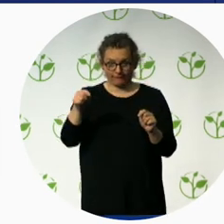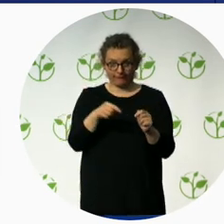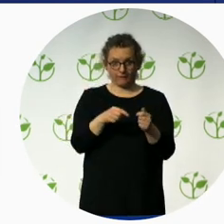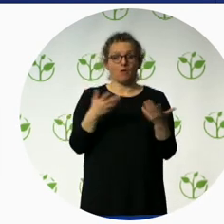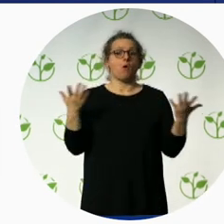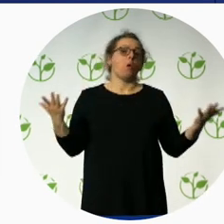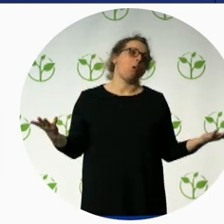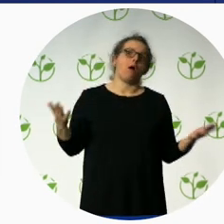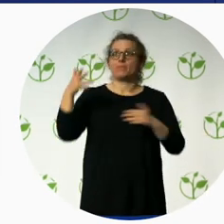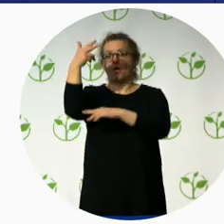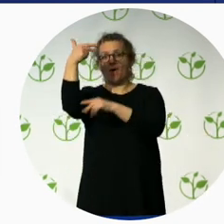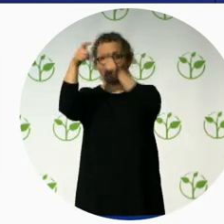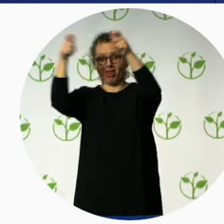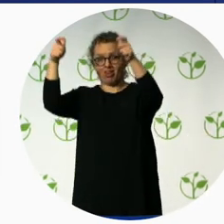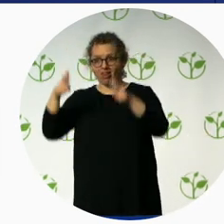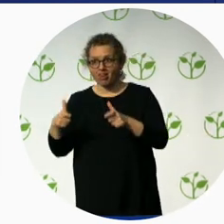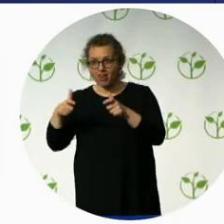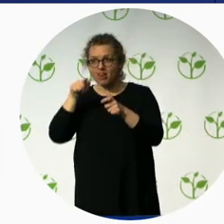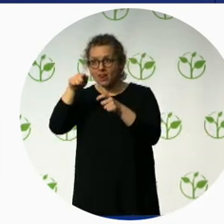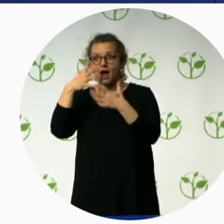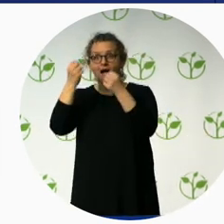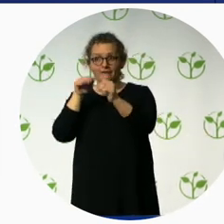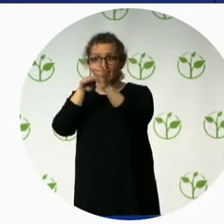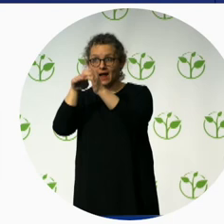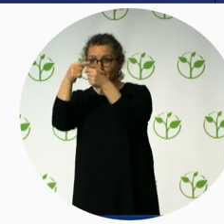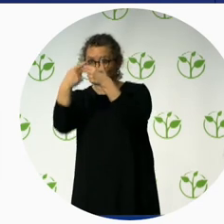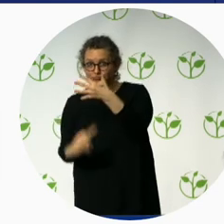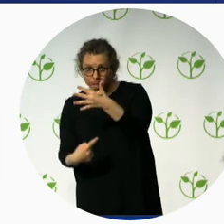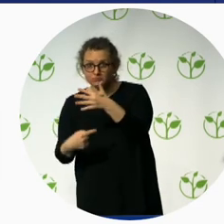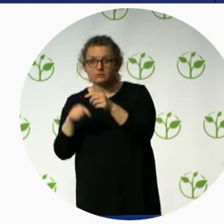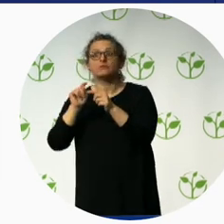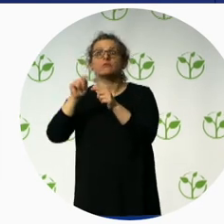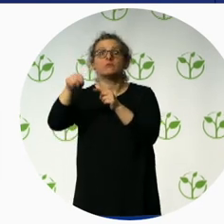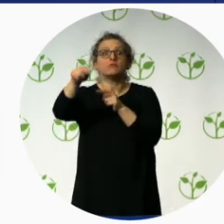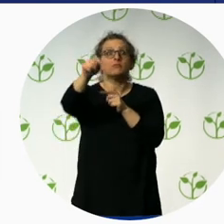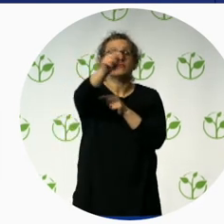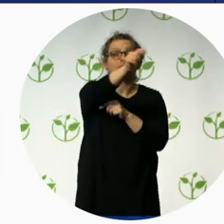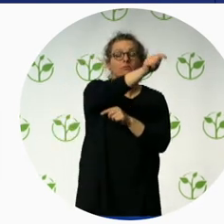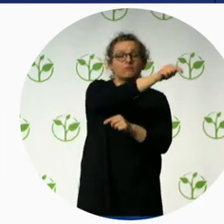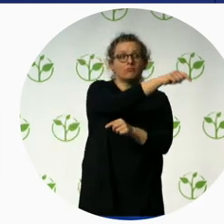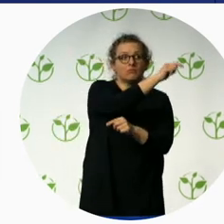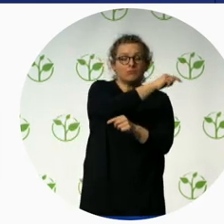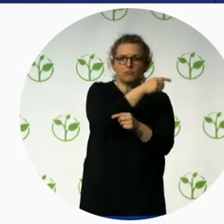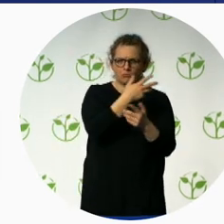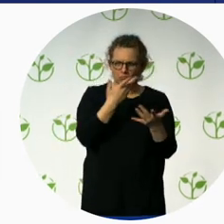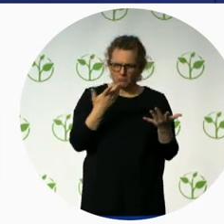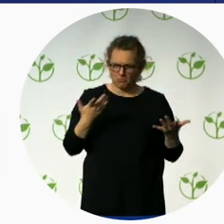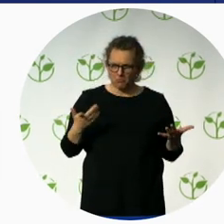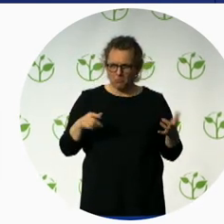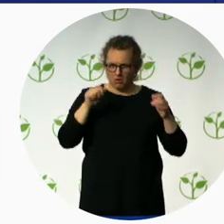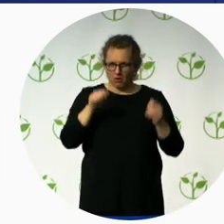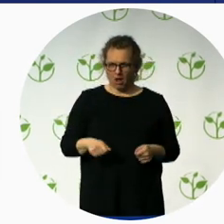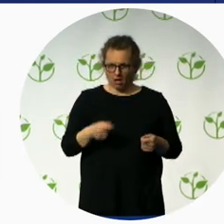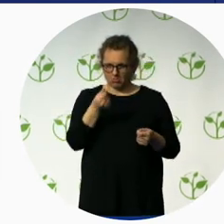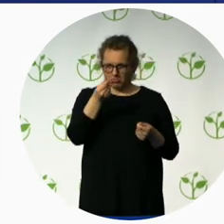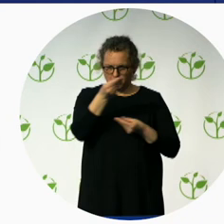Powody są różne, ale ważne, że są ludzie, którzy chcą podejmować te działania.